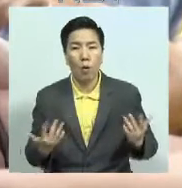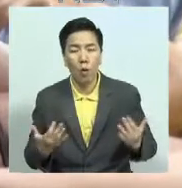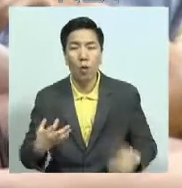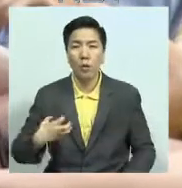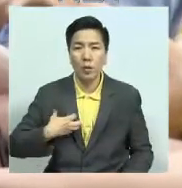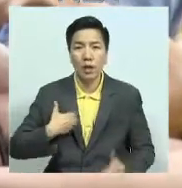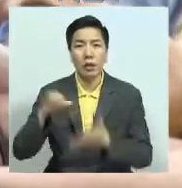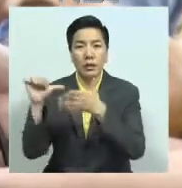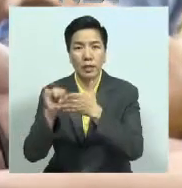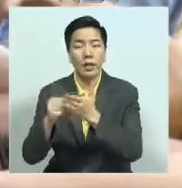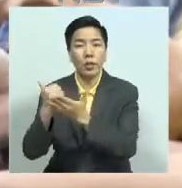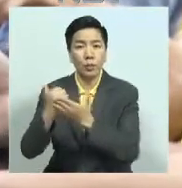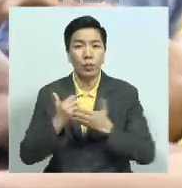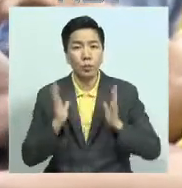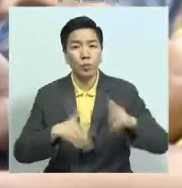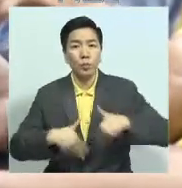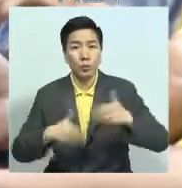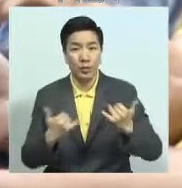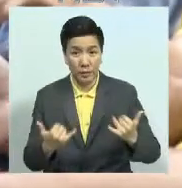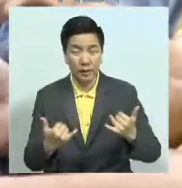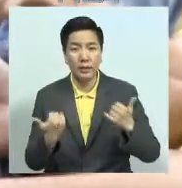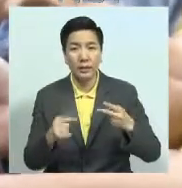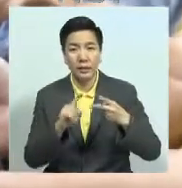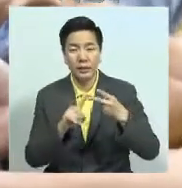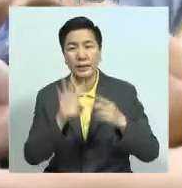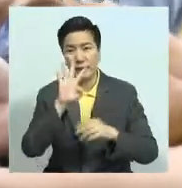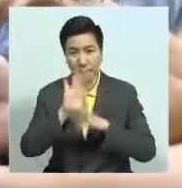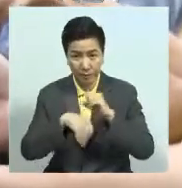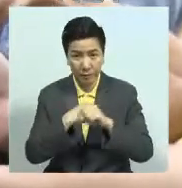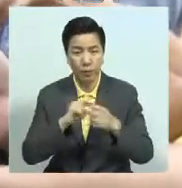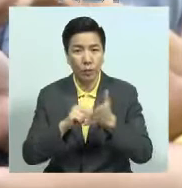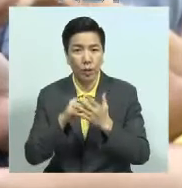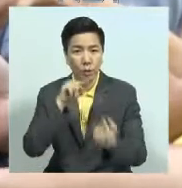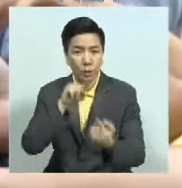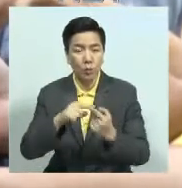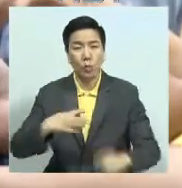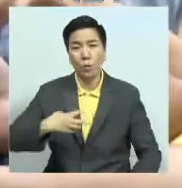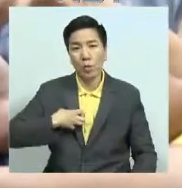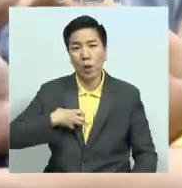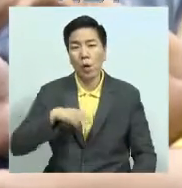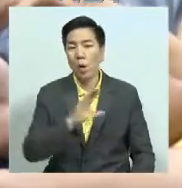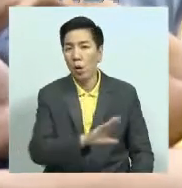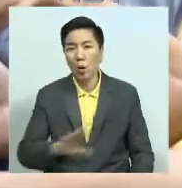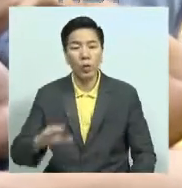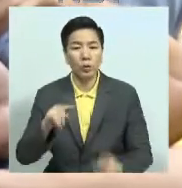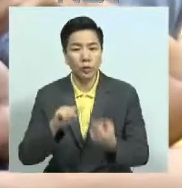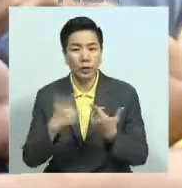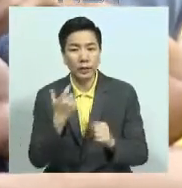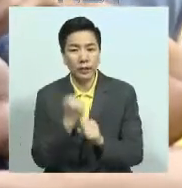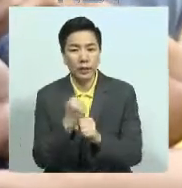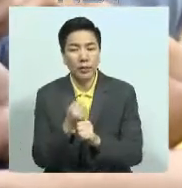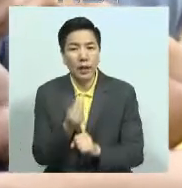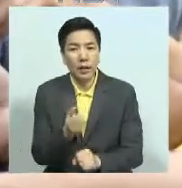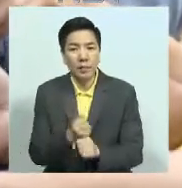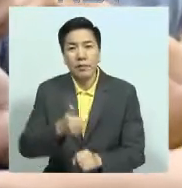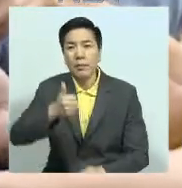การดำเนินการของรัฐบาลนะครับส่วนนโยบาย4ปีก็แน่นอนจะต้องตอบสนองนะครับในการสร้างความยั่